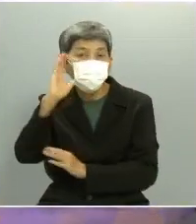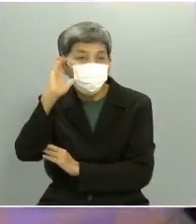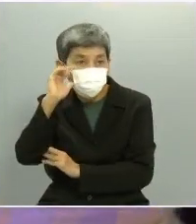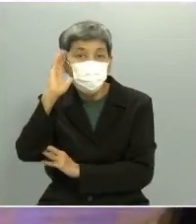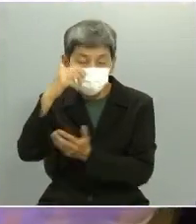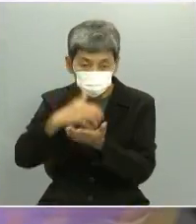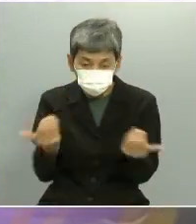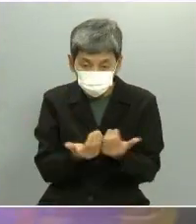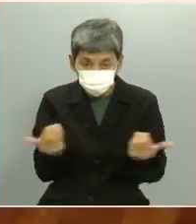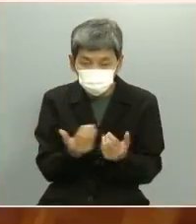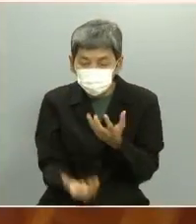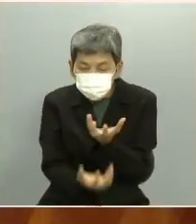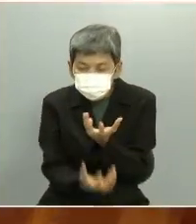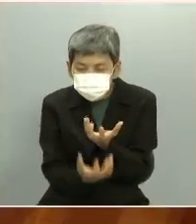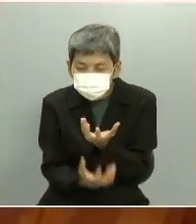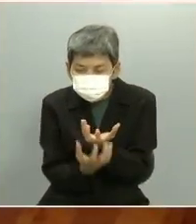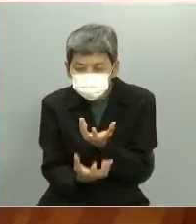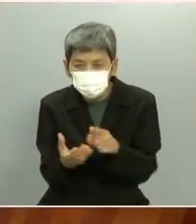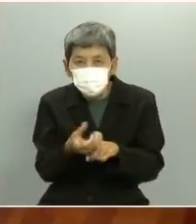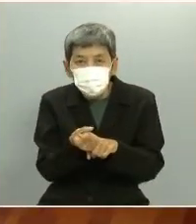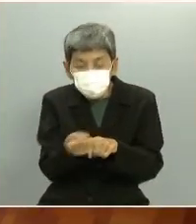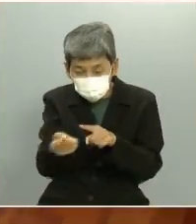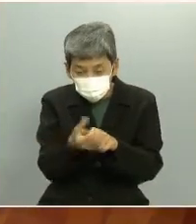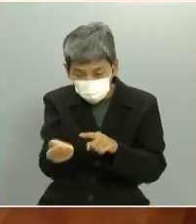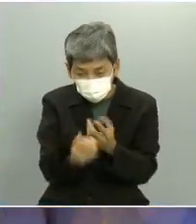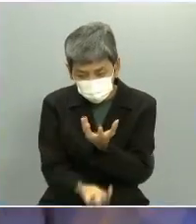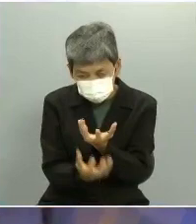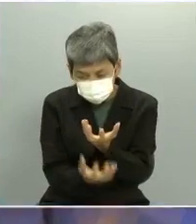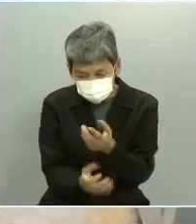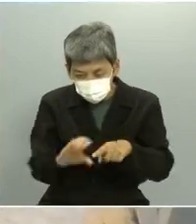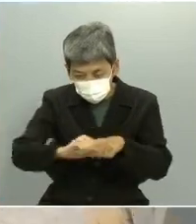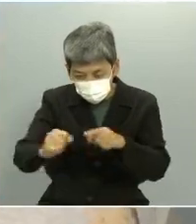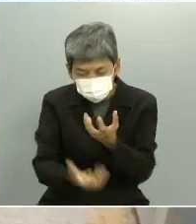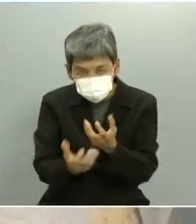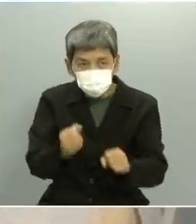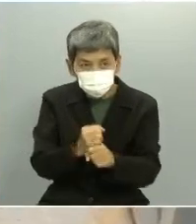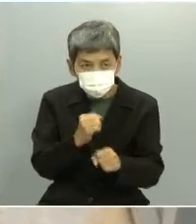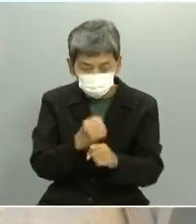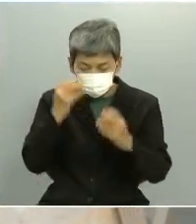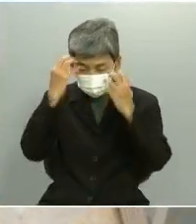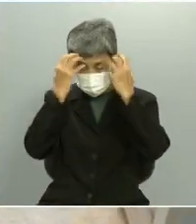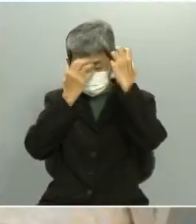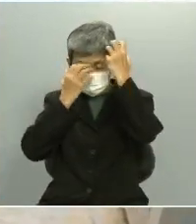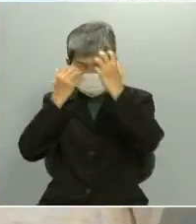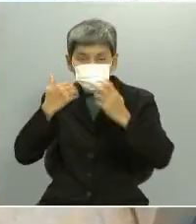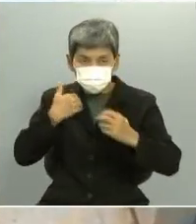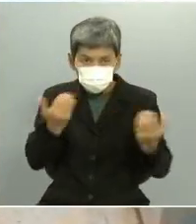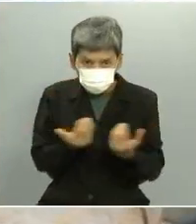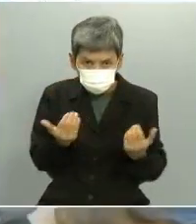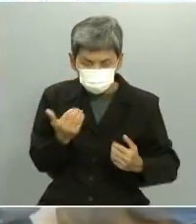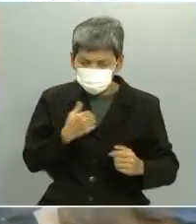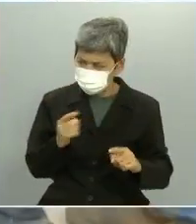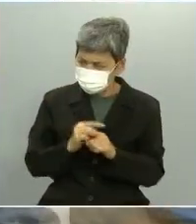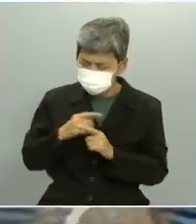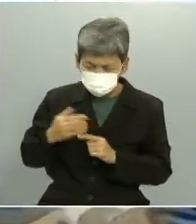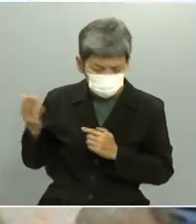อกว่าลูกชอบต้มน้ำกระท่อมเป็นหม้อๆเพื่อจะดื่มกินทุกวันเดือนที่แล้วเริ่มมีอาการทางสมองค่ะ ลูกชายบอกว่าเหมือนมีคนม